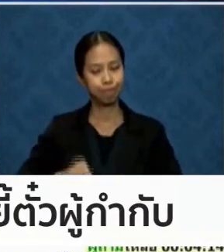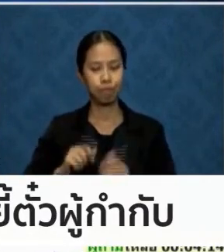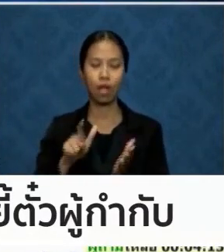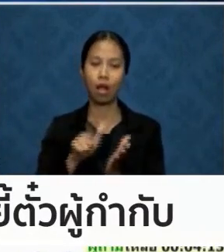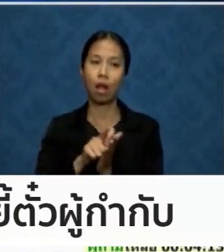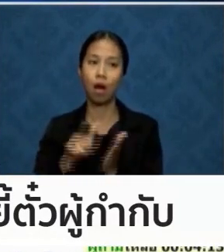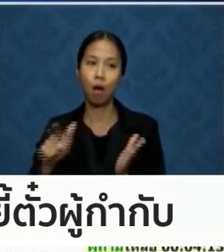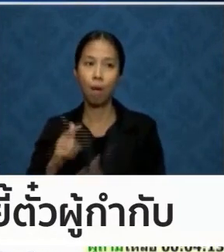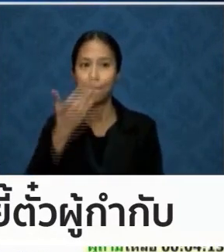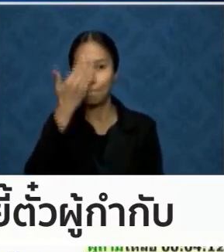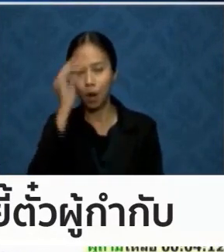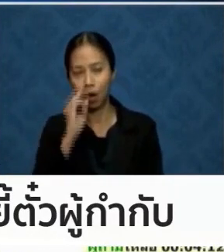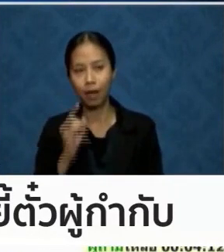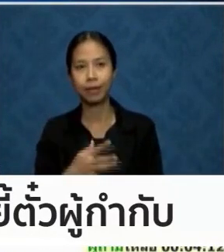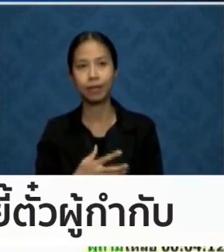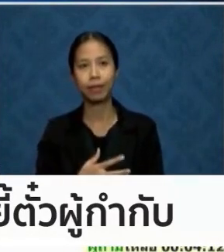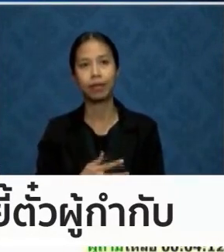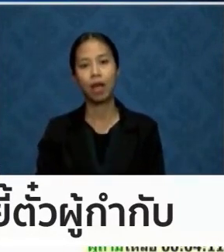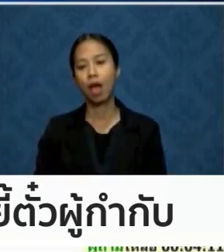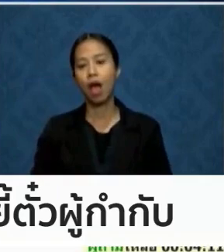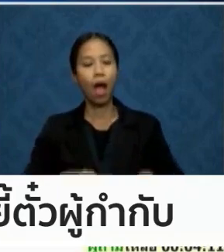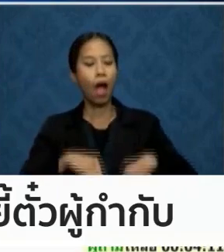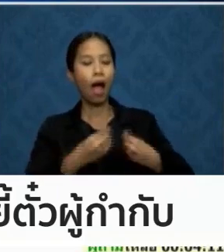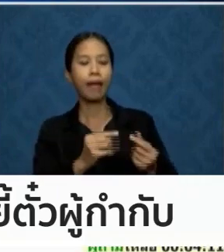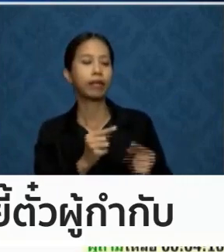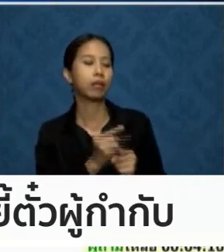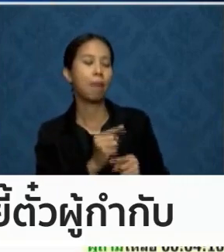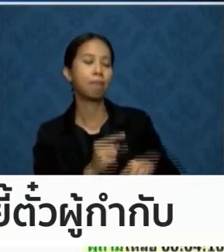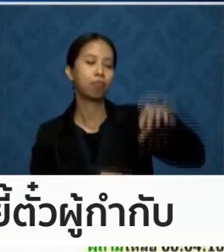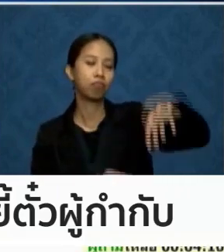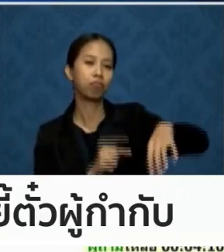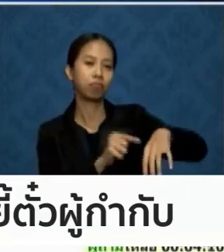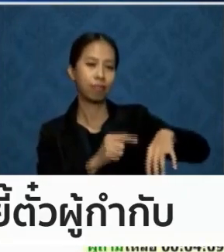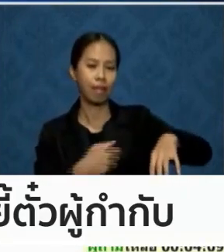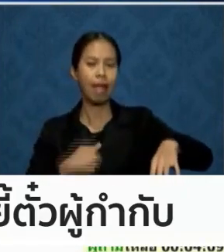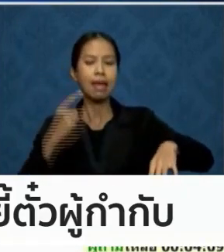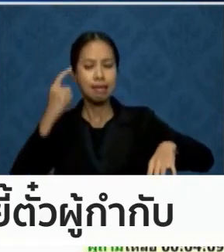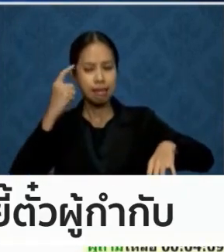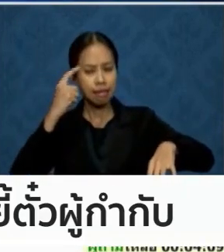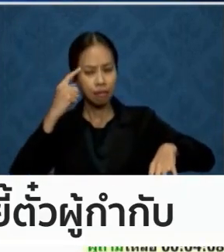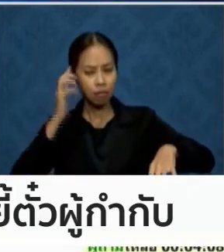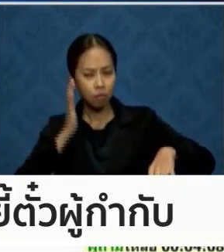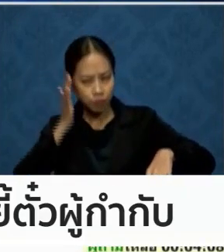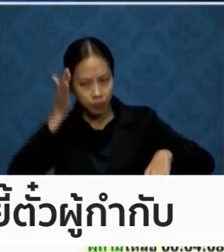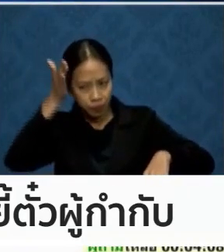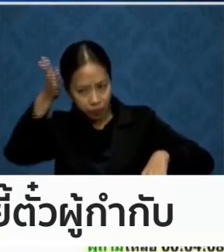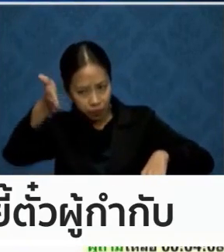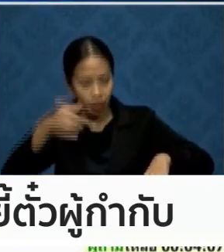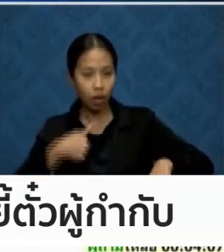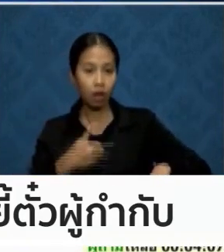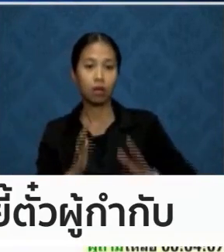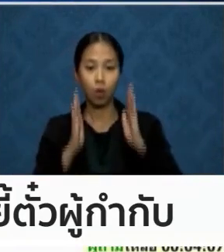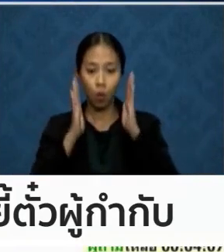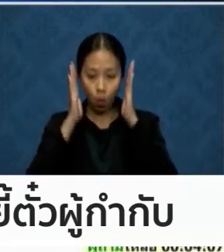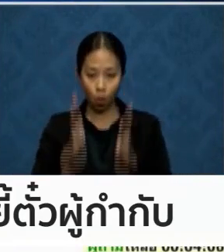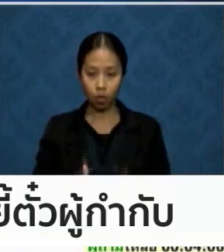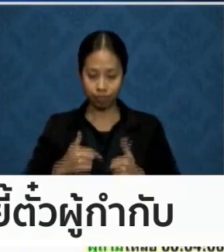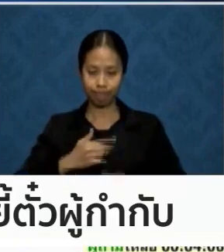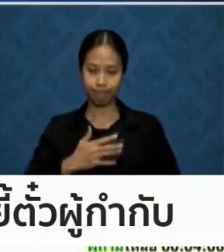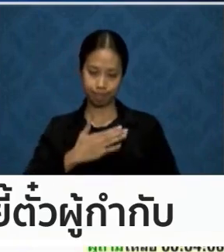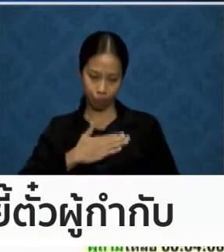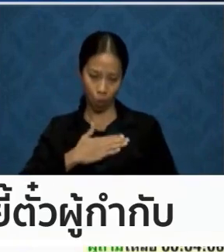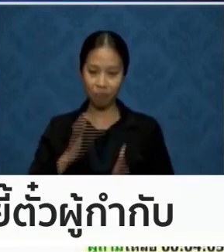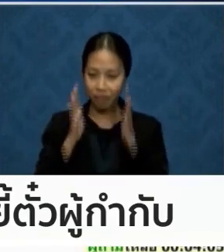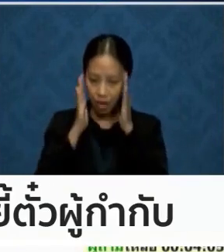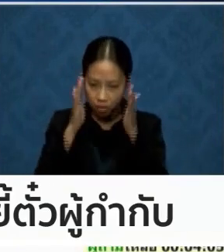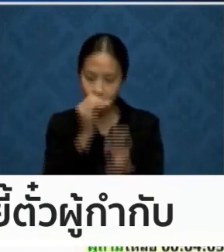งระบบคุณธรรมให้แก่องค์กรหวังว่าในยุคต่อๆไปคนที่ตั้งใจทำงานเสียส